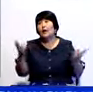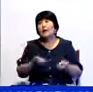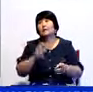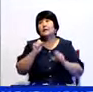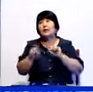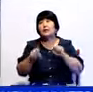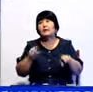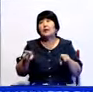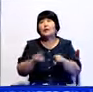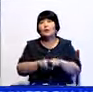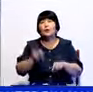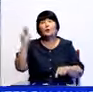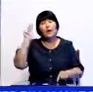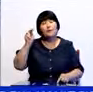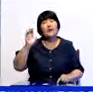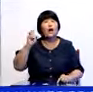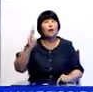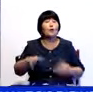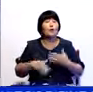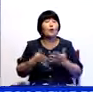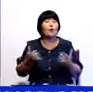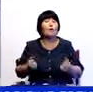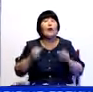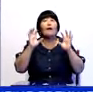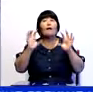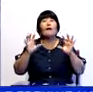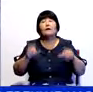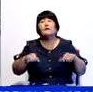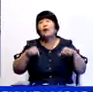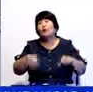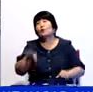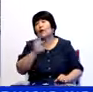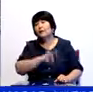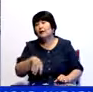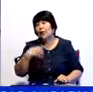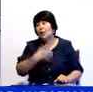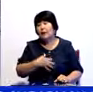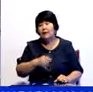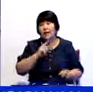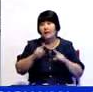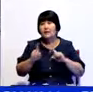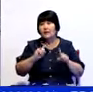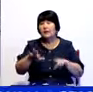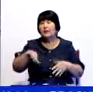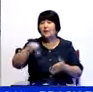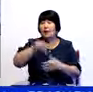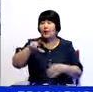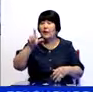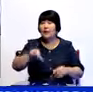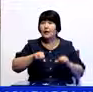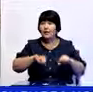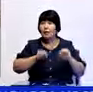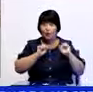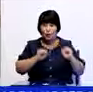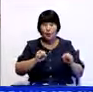тапсырылды. Сондай-ақ білім және әлеуметтік көмек алуда конституциялық құқықтарды пайдалану маңызды. Жиын барысында қатысушылар адам құқығын қорғау